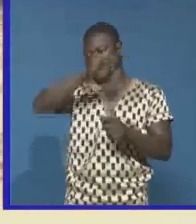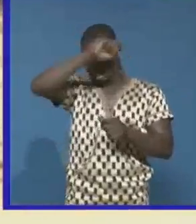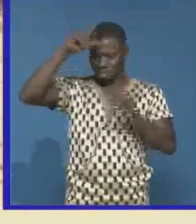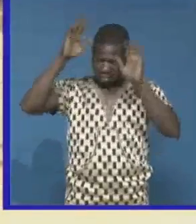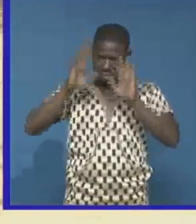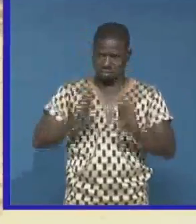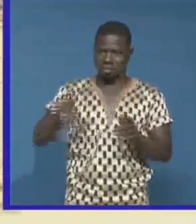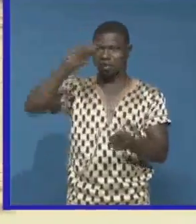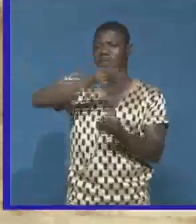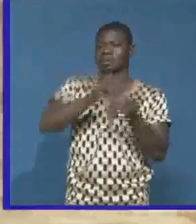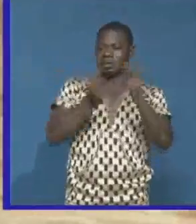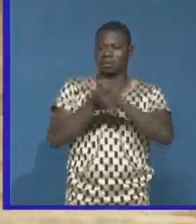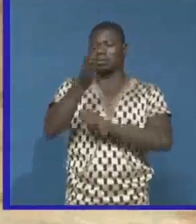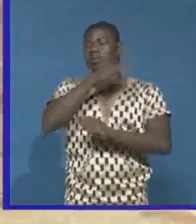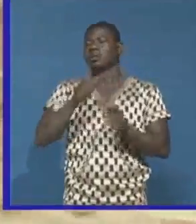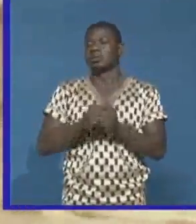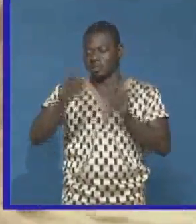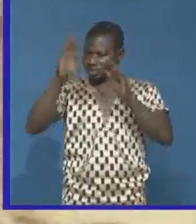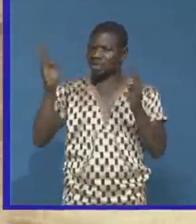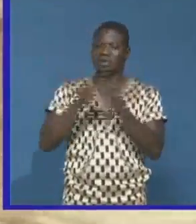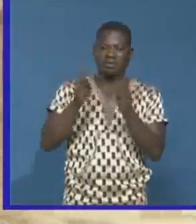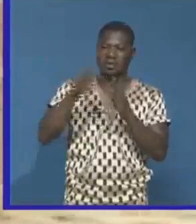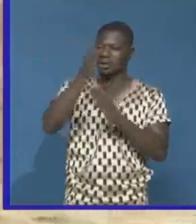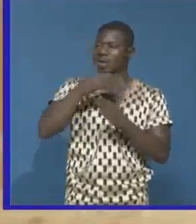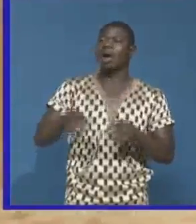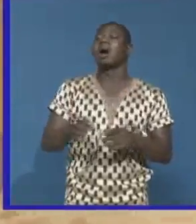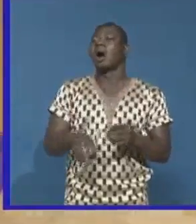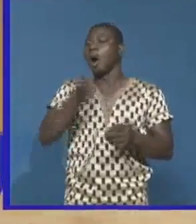vaste champ d'eau et de boue. Et à chacun sa